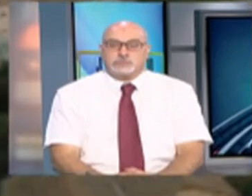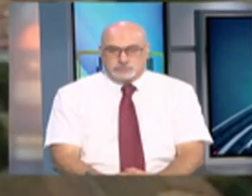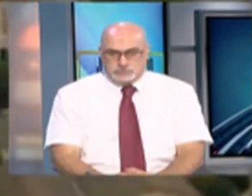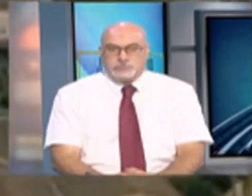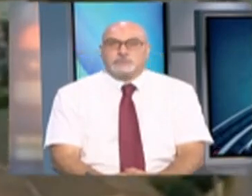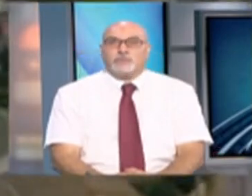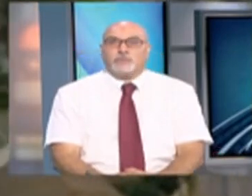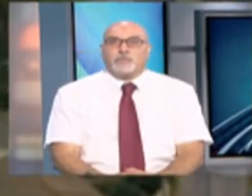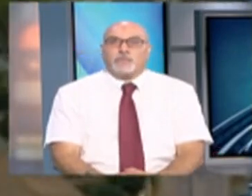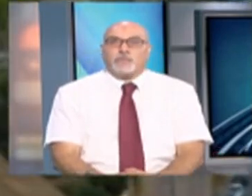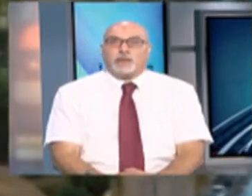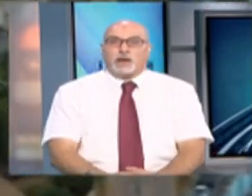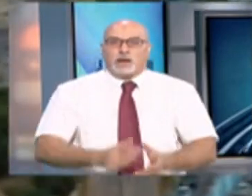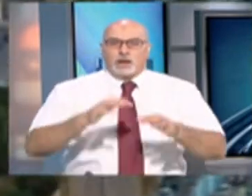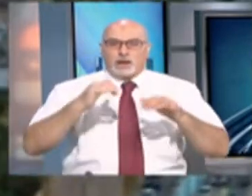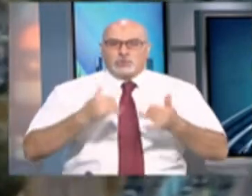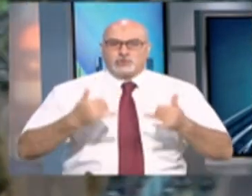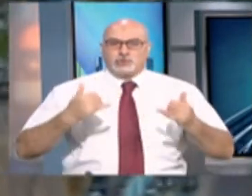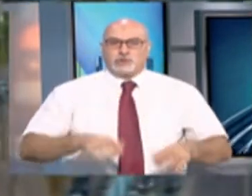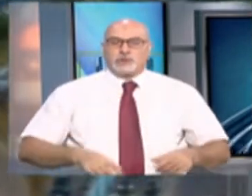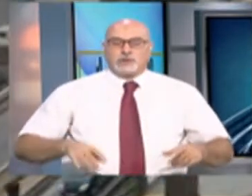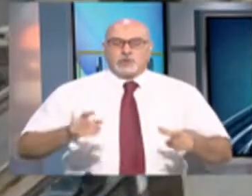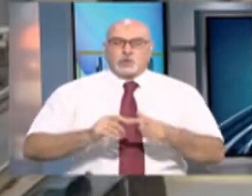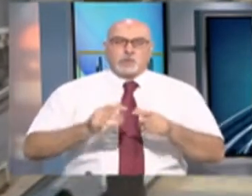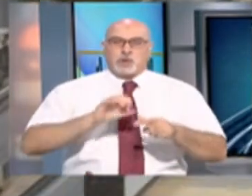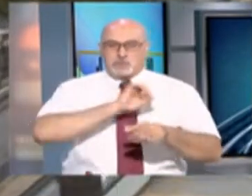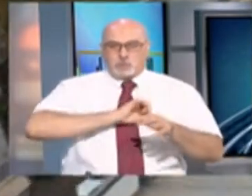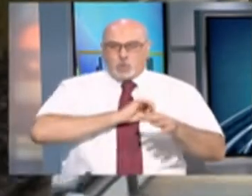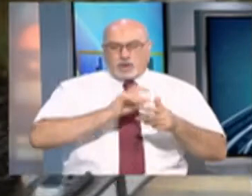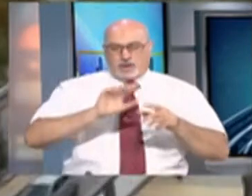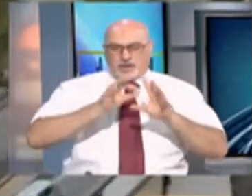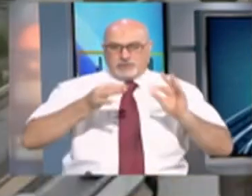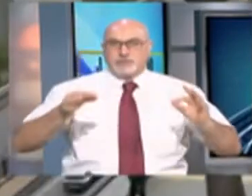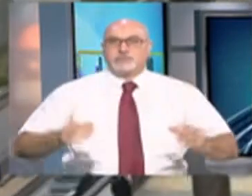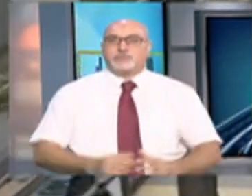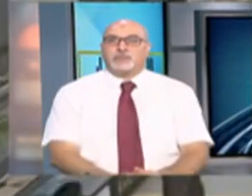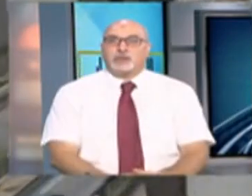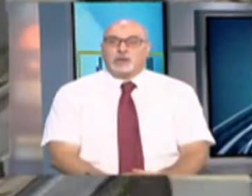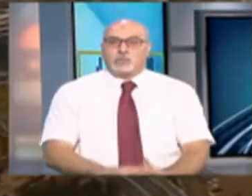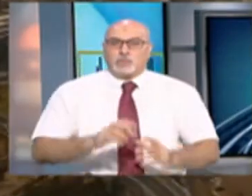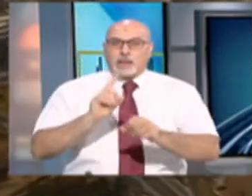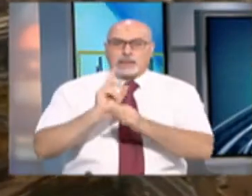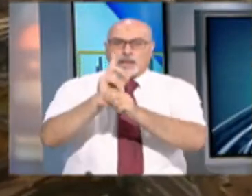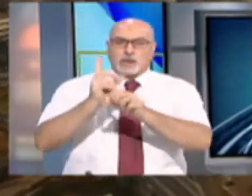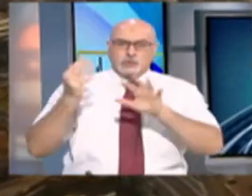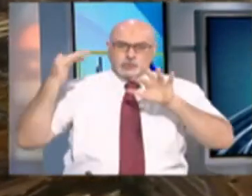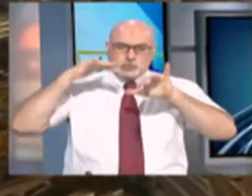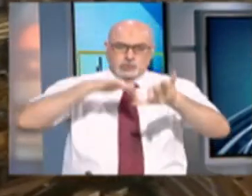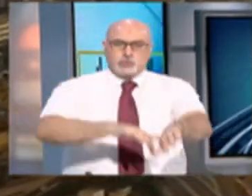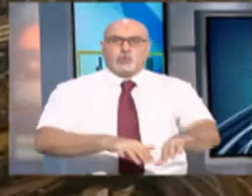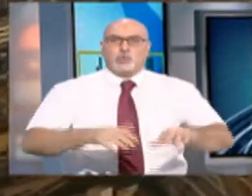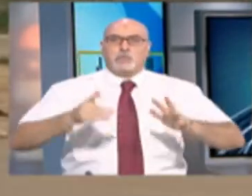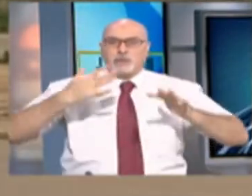الجزائر يا مطلع المعجزات ويا حجة الله في الكائنات، أنت اليوم محج وفود جاءوا إليك من حوض